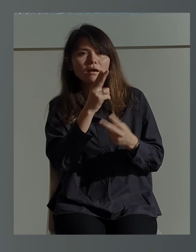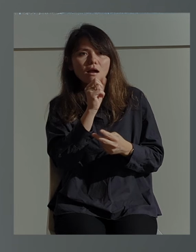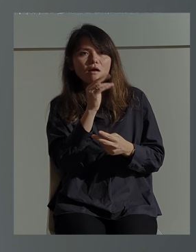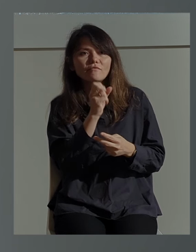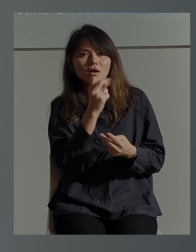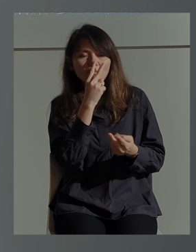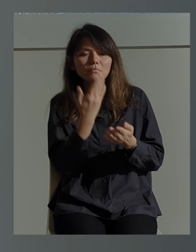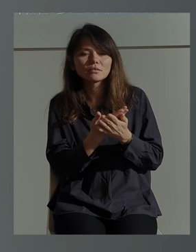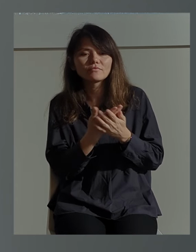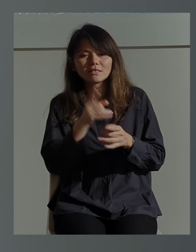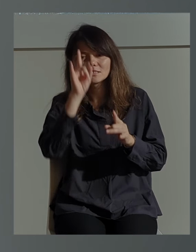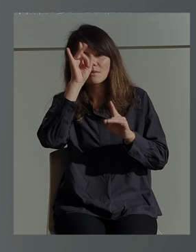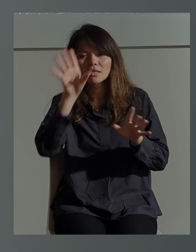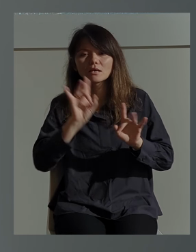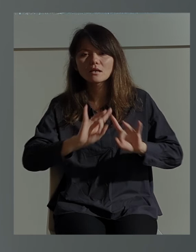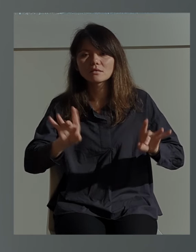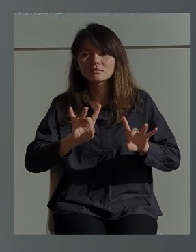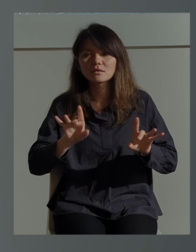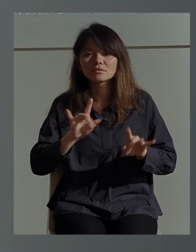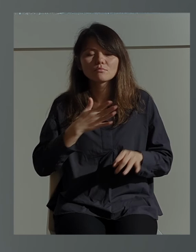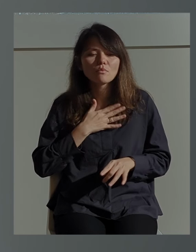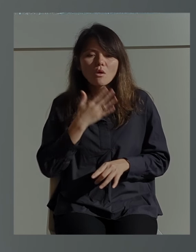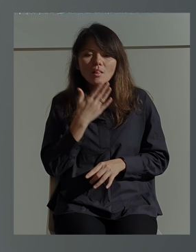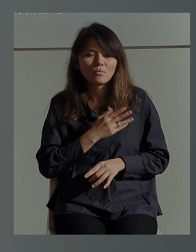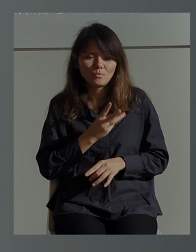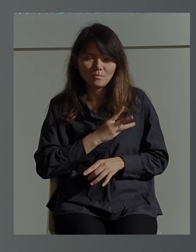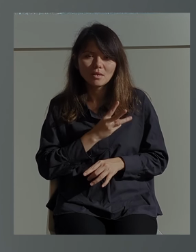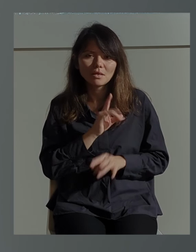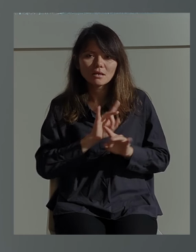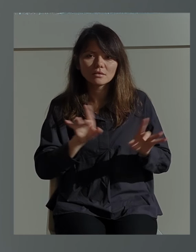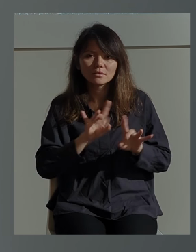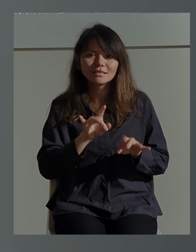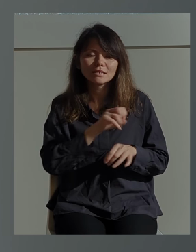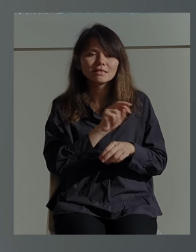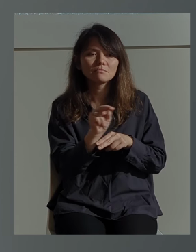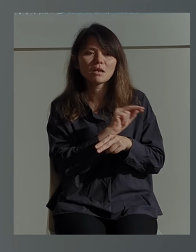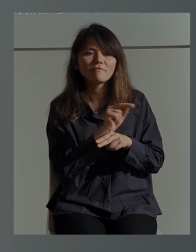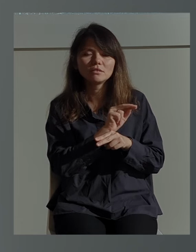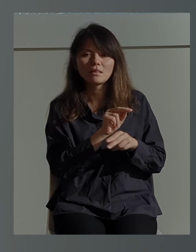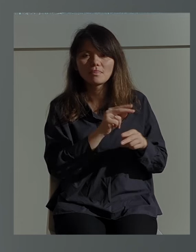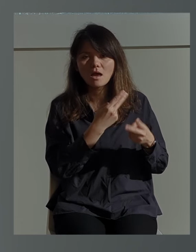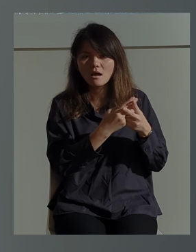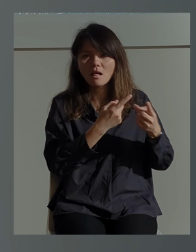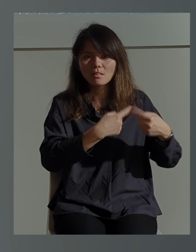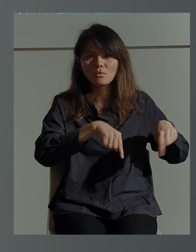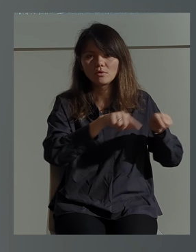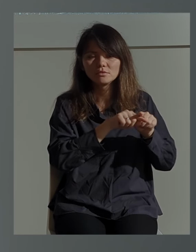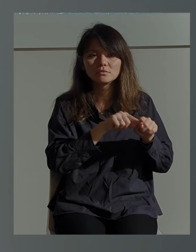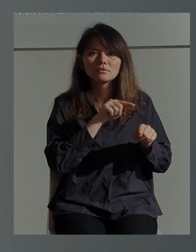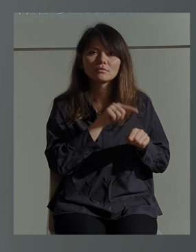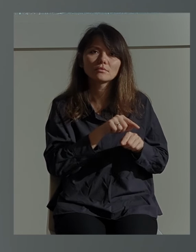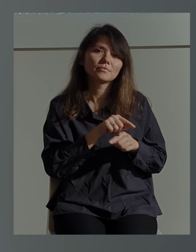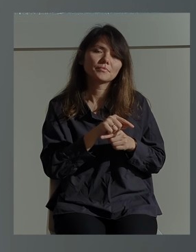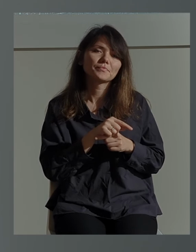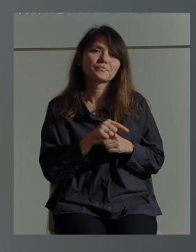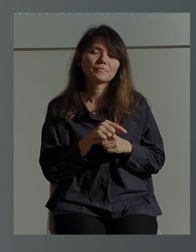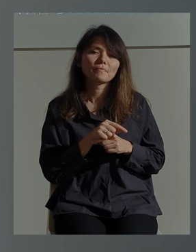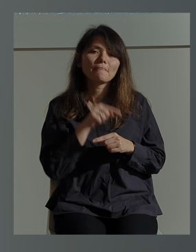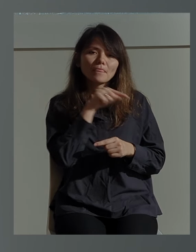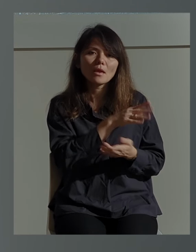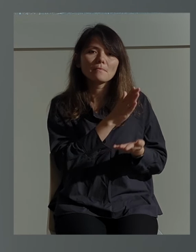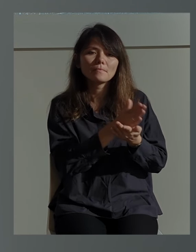в свом знаменитом рассказе наверно мо самом люм рассказов в исправительной колонии где В общем